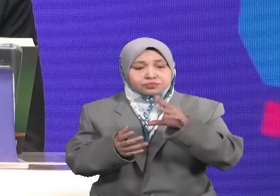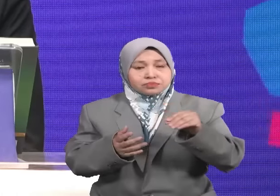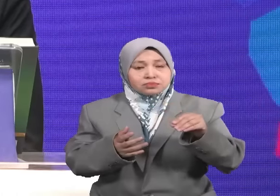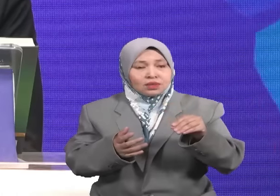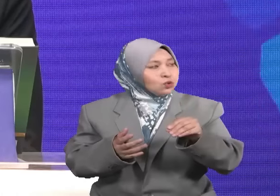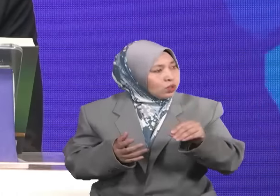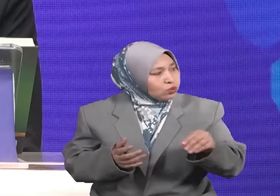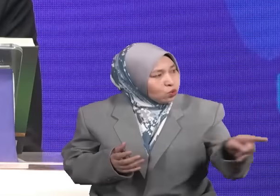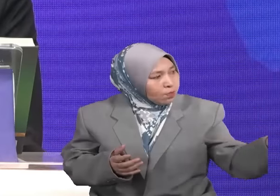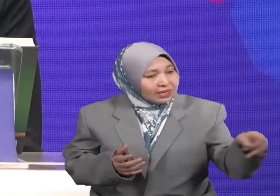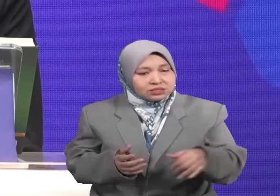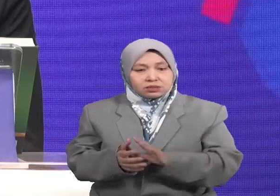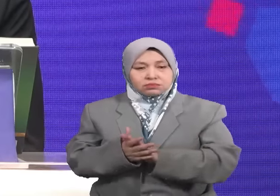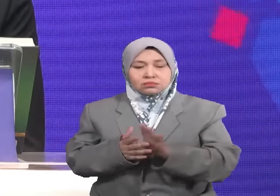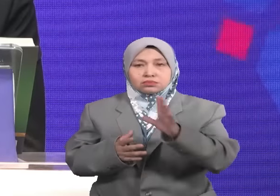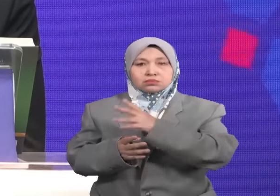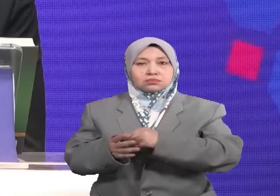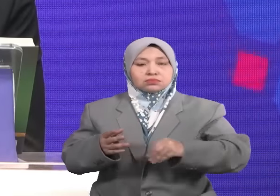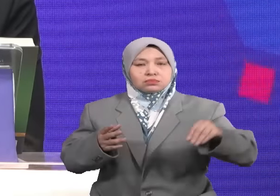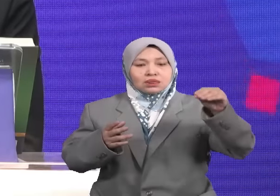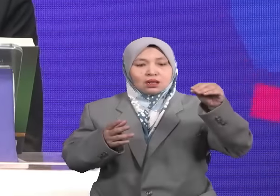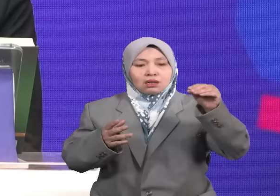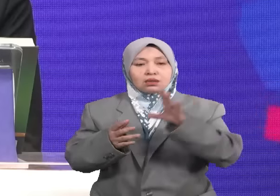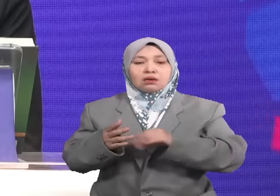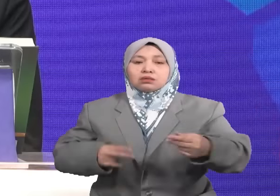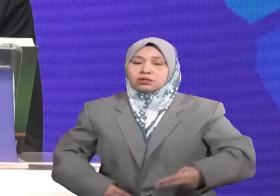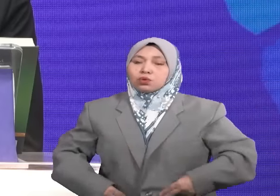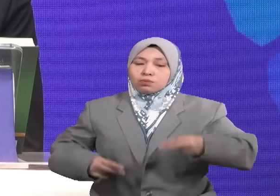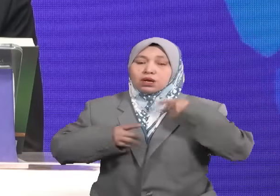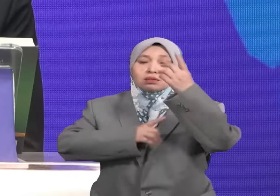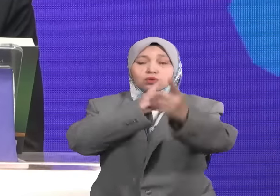للذين كفروا الحياة